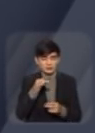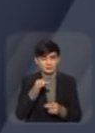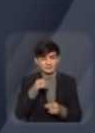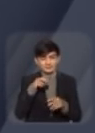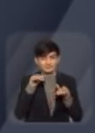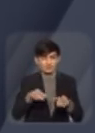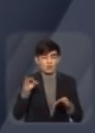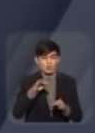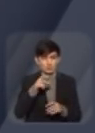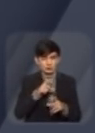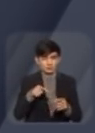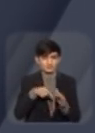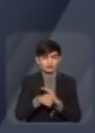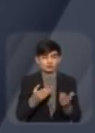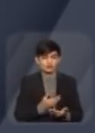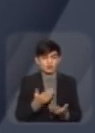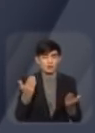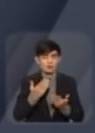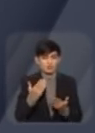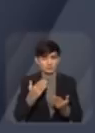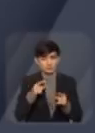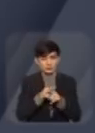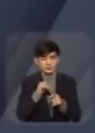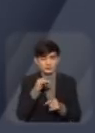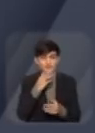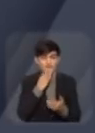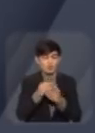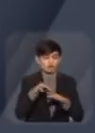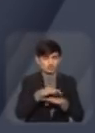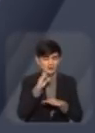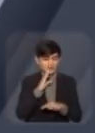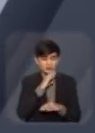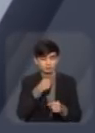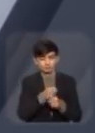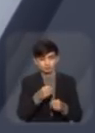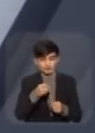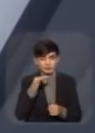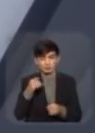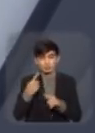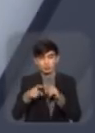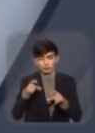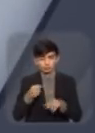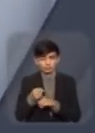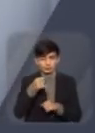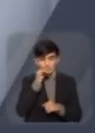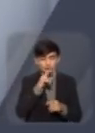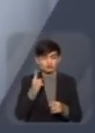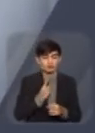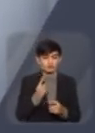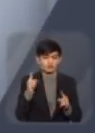Дивандағы батырлардың өмірлік ұстанымы қандай? Әйелінен басқаға шамасы келмейтіндерді не күтіп тұр?